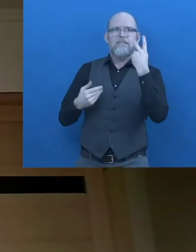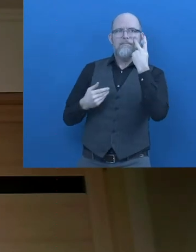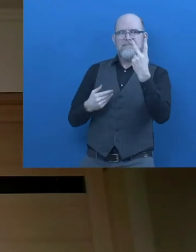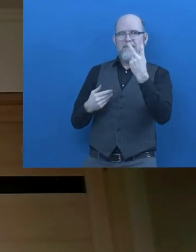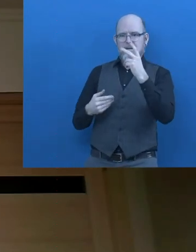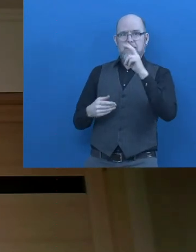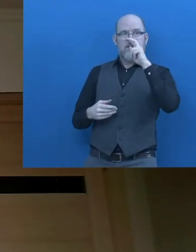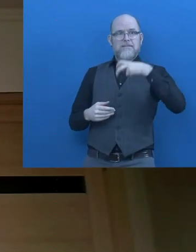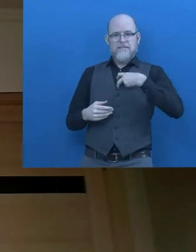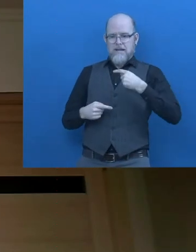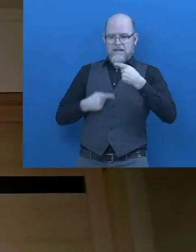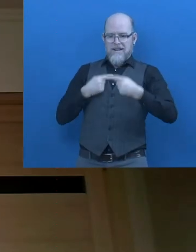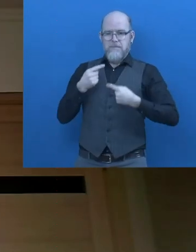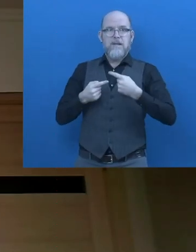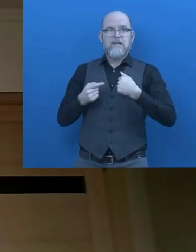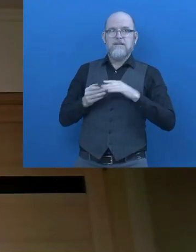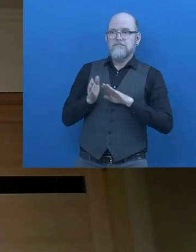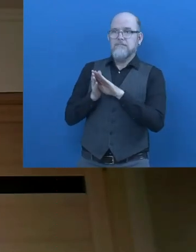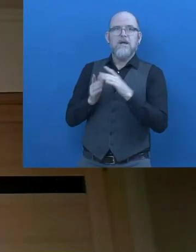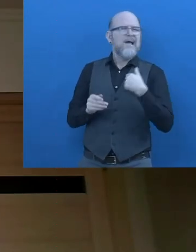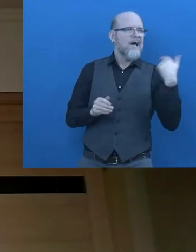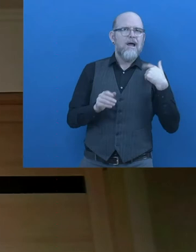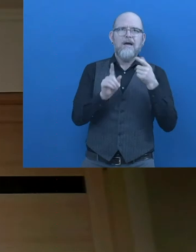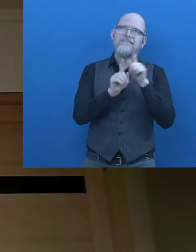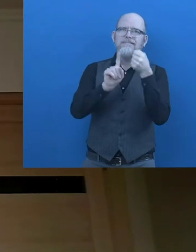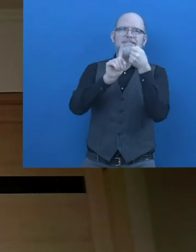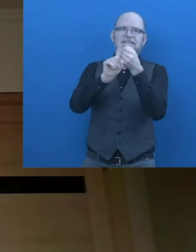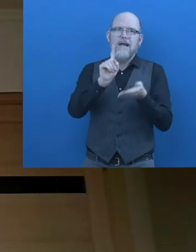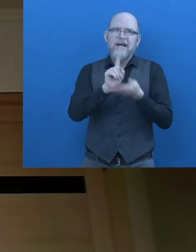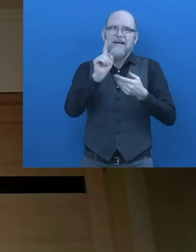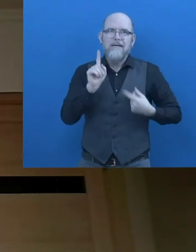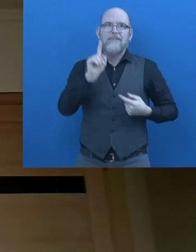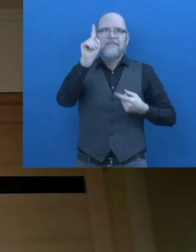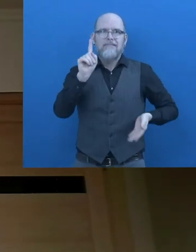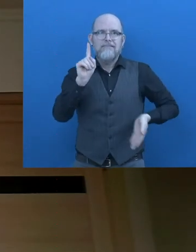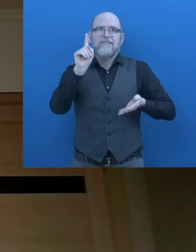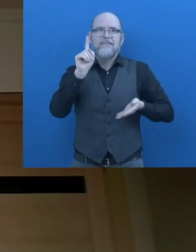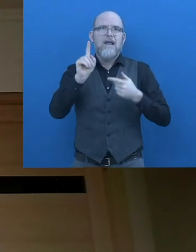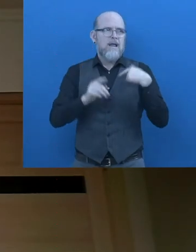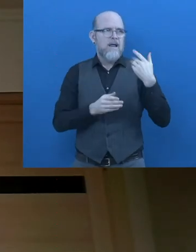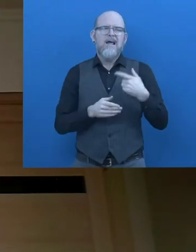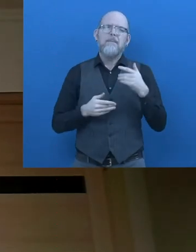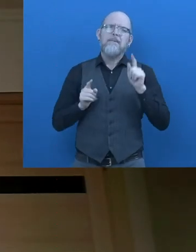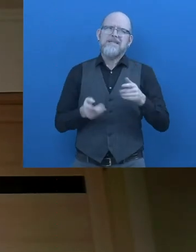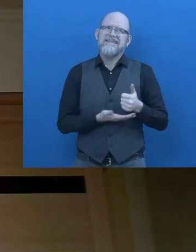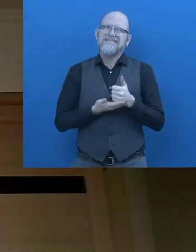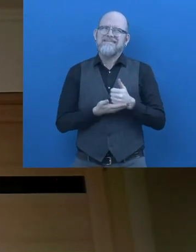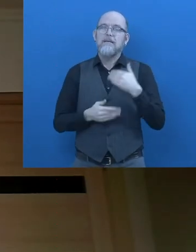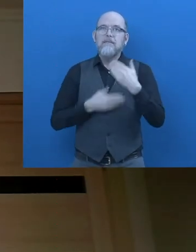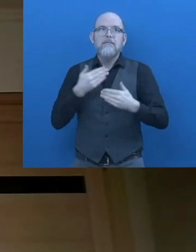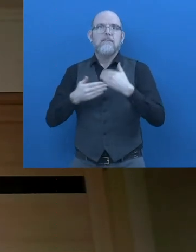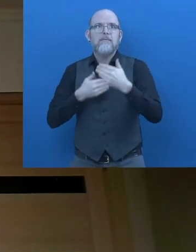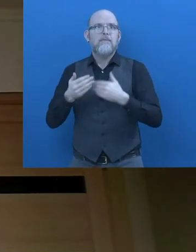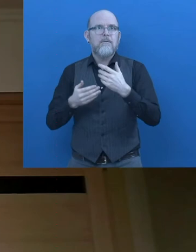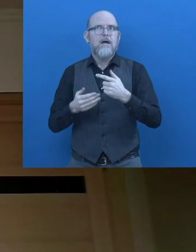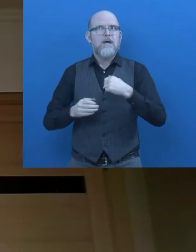дает шаг, толчок к дальнейшему развитию, которого много не бывает.